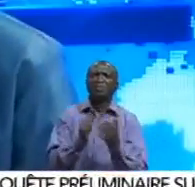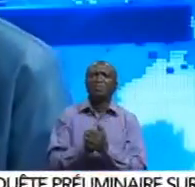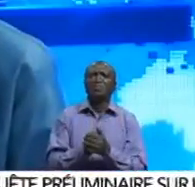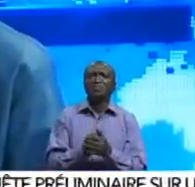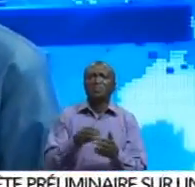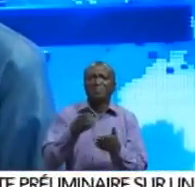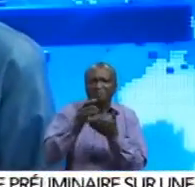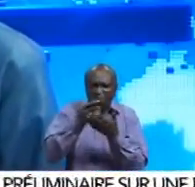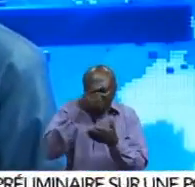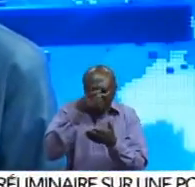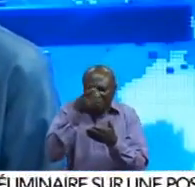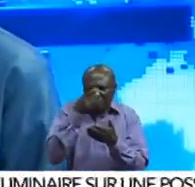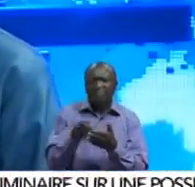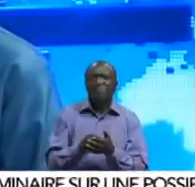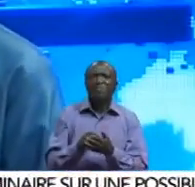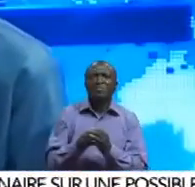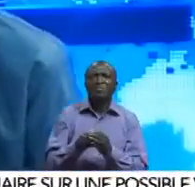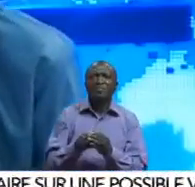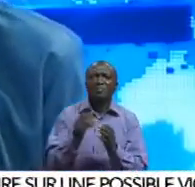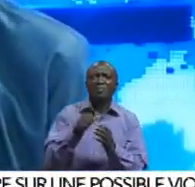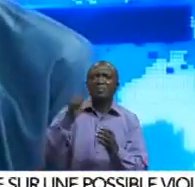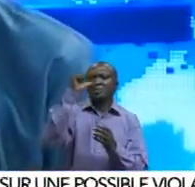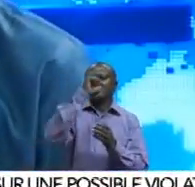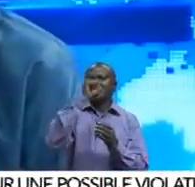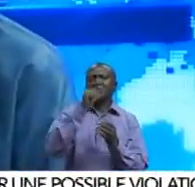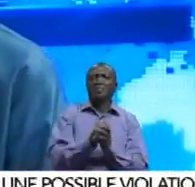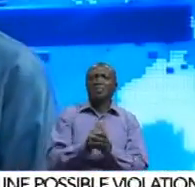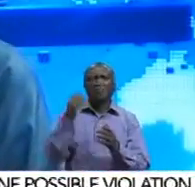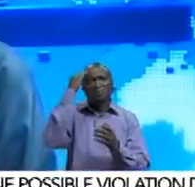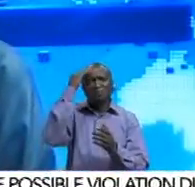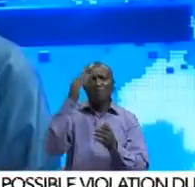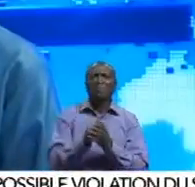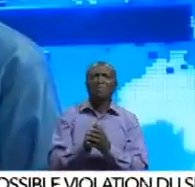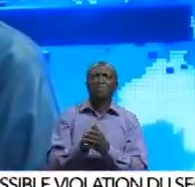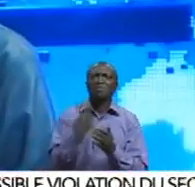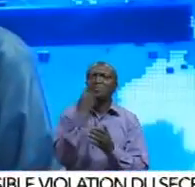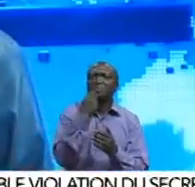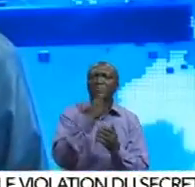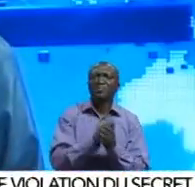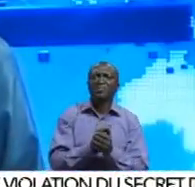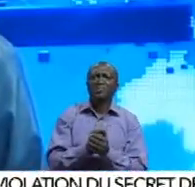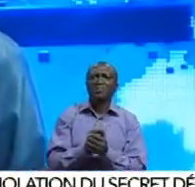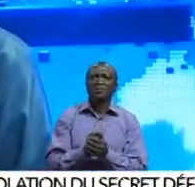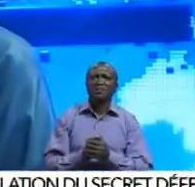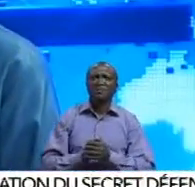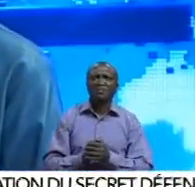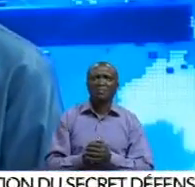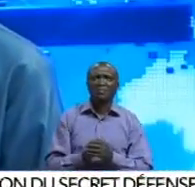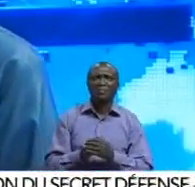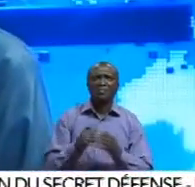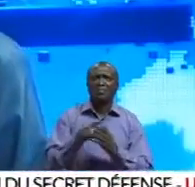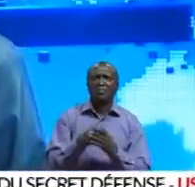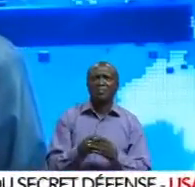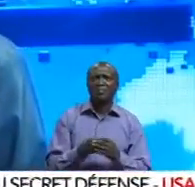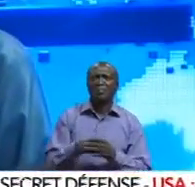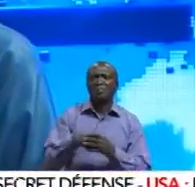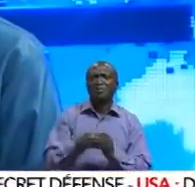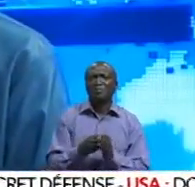drogue et l'alcool qui sont des de causes connues euh et qui peu peuvent déboucher sur la